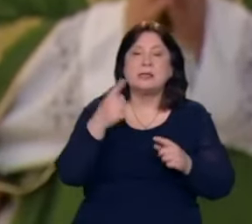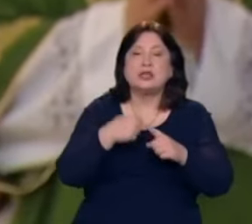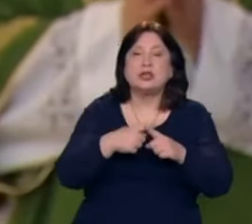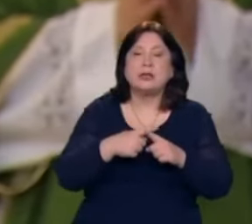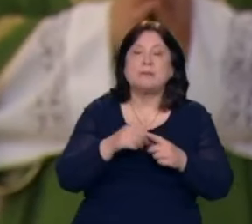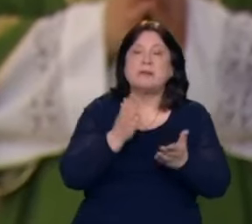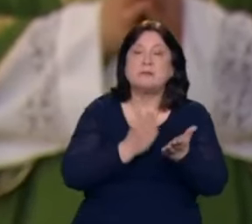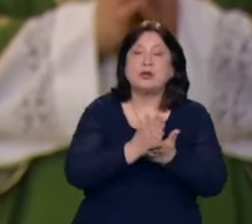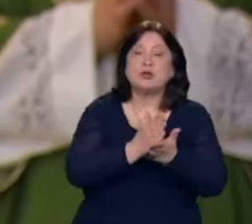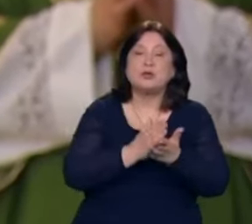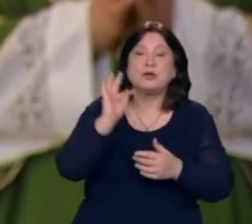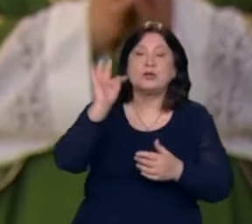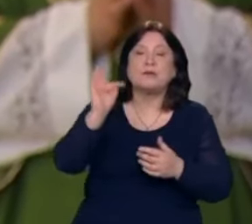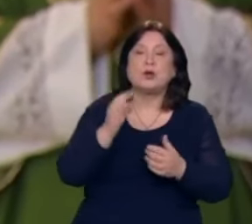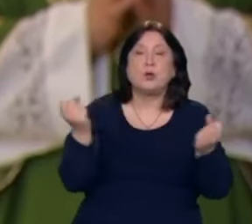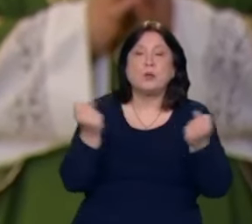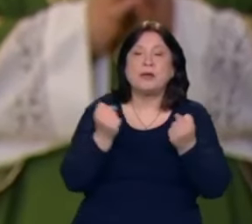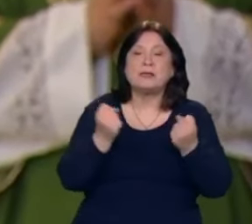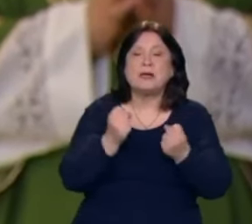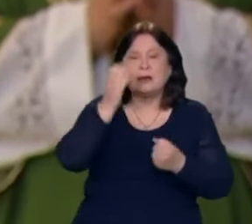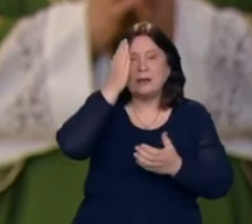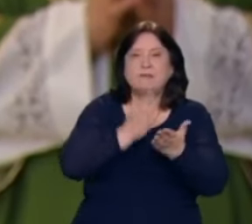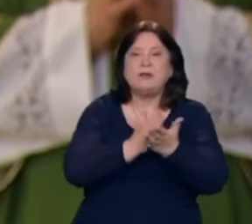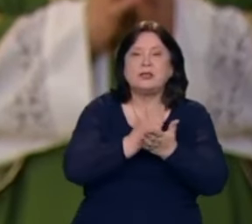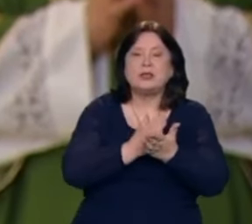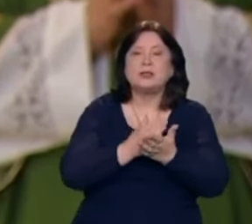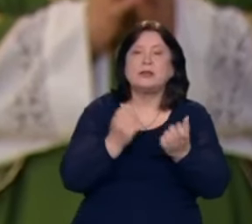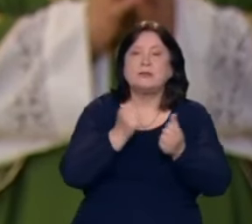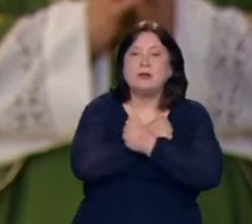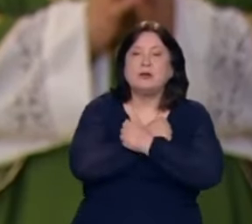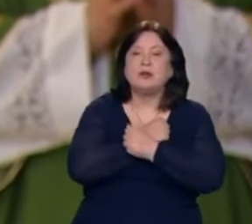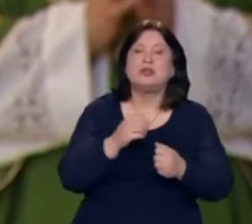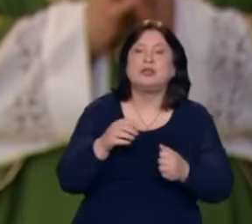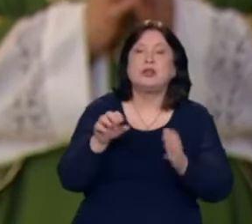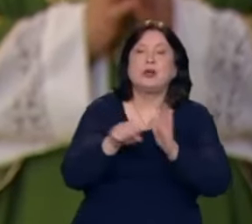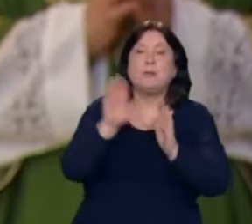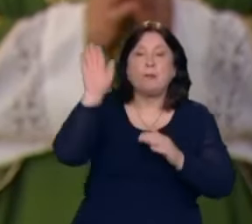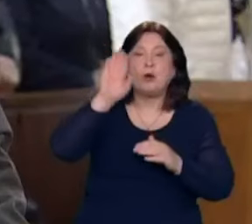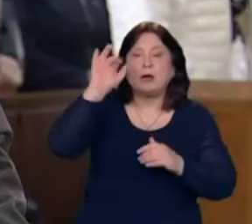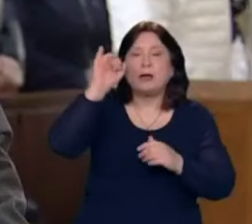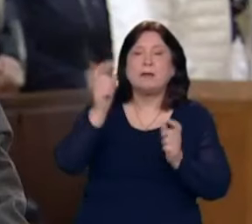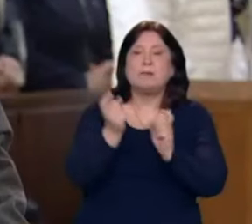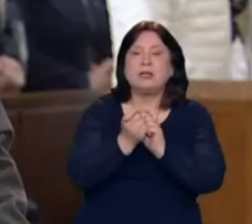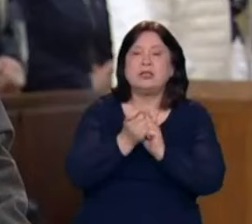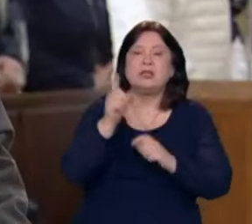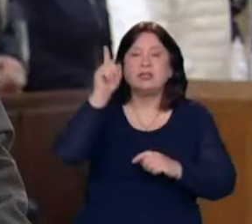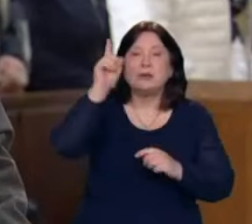posługą umacniali wierzących w miłości względem Boga i bliźnich Ciebie